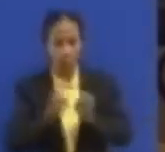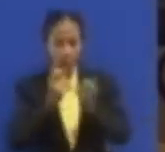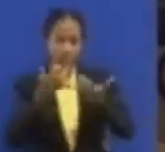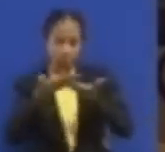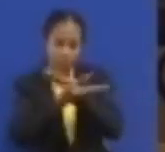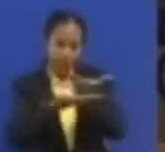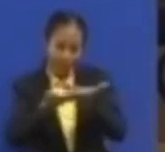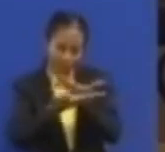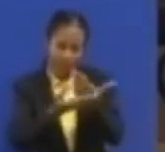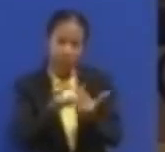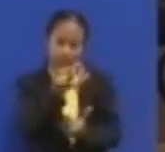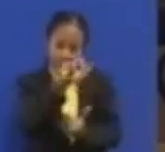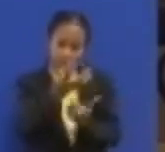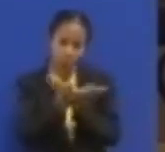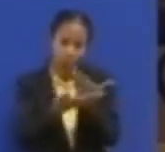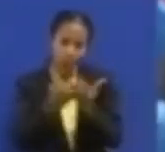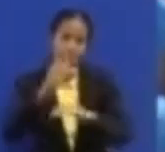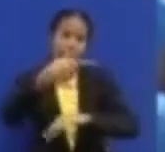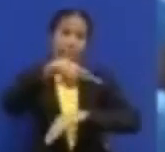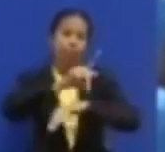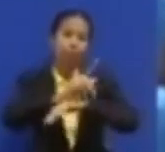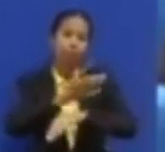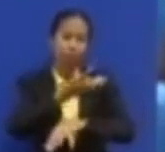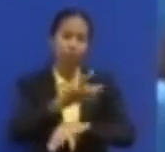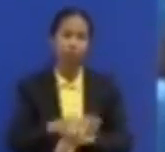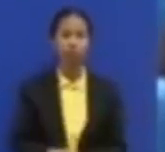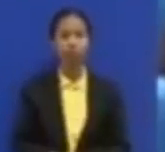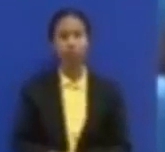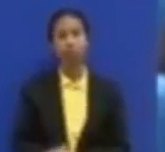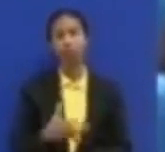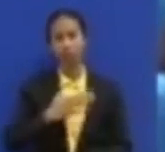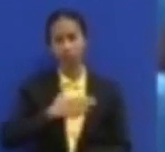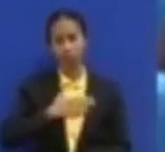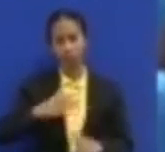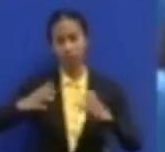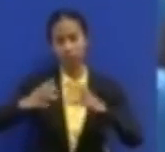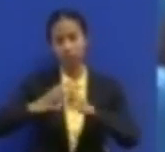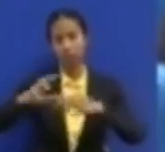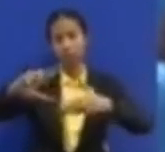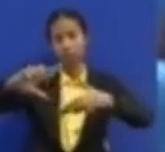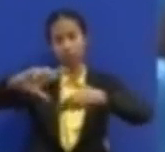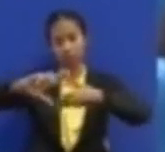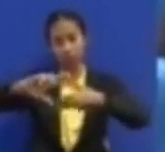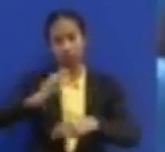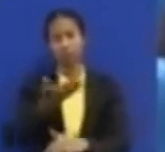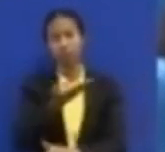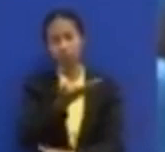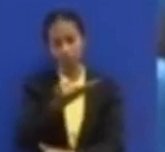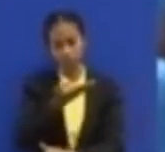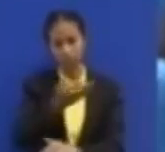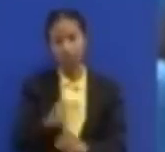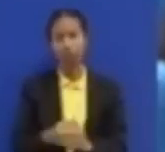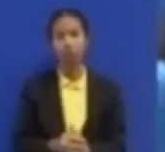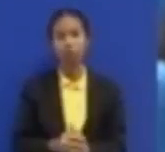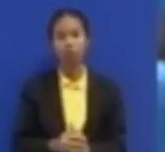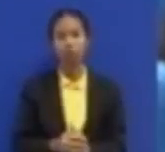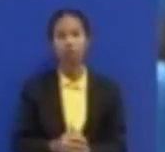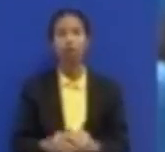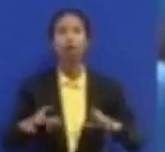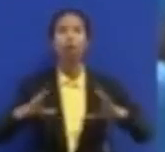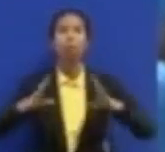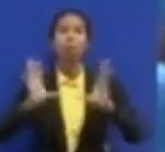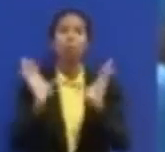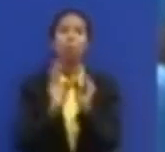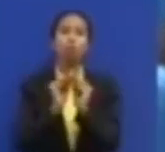หารือนิดนึงครับท่านประธานทางพรรคพลังประชารัฐขอความกรุณาท่านประธานพักการประชุมไปจนถึงบ่